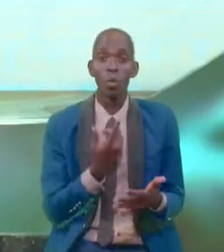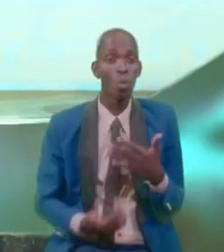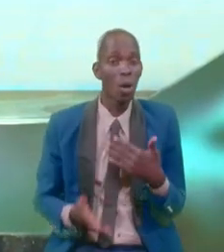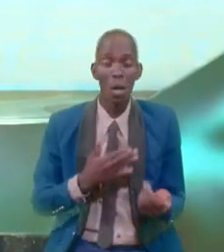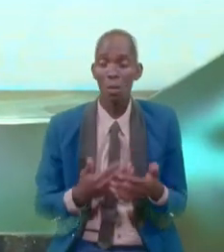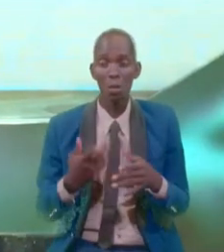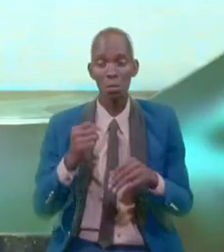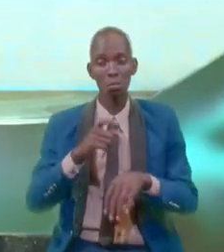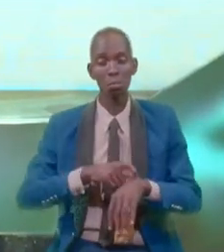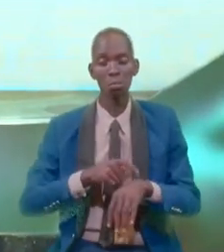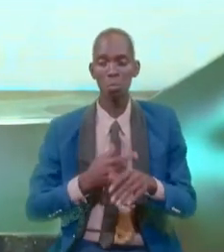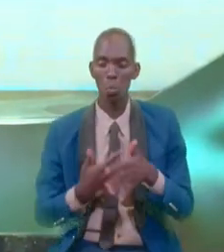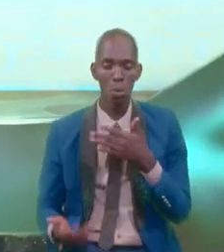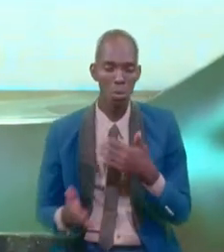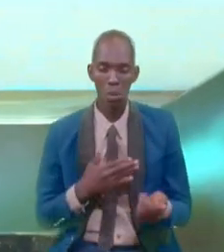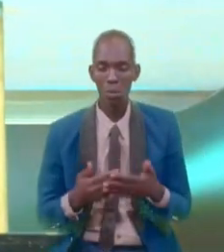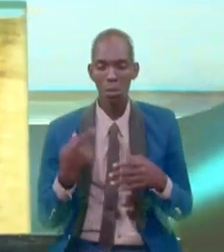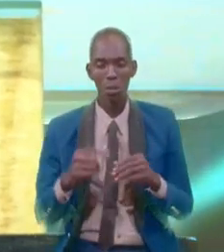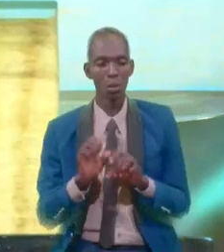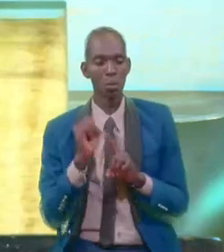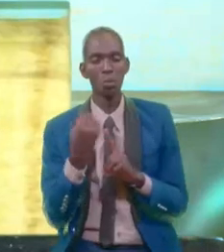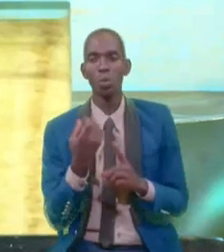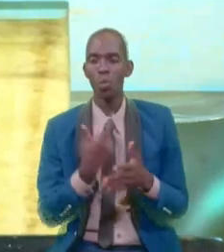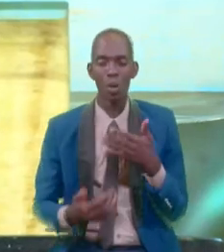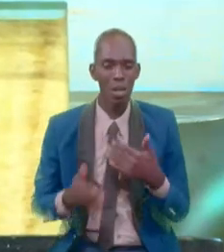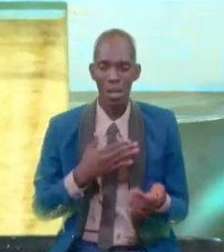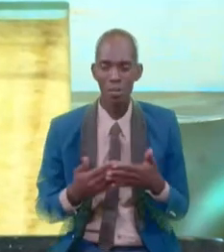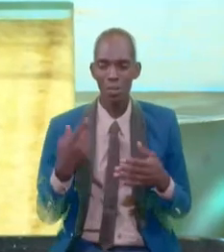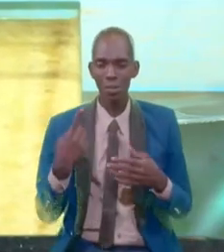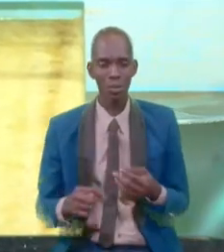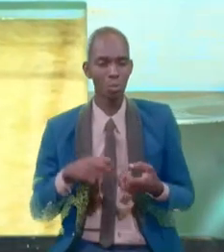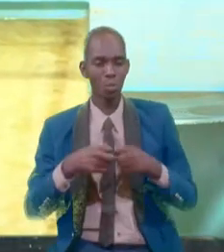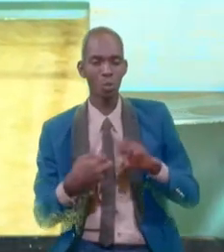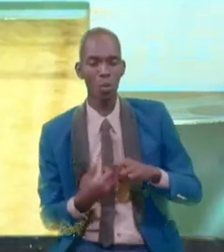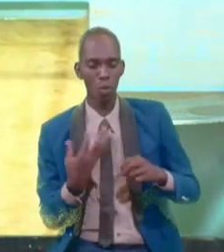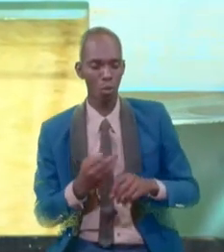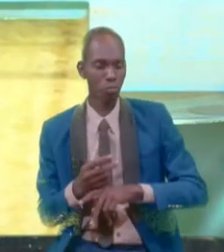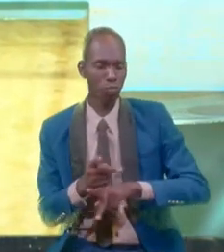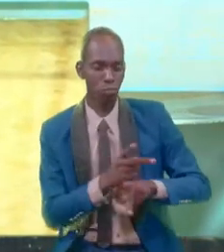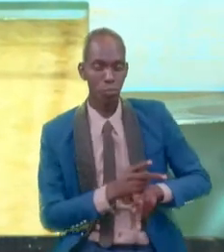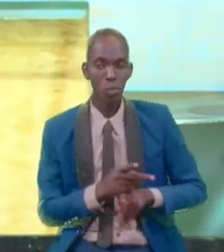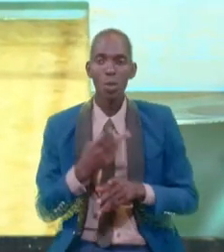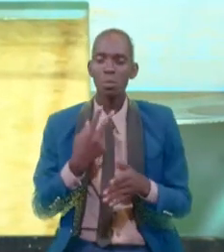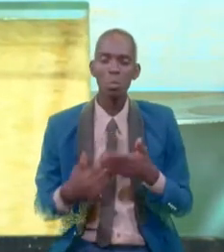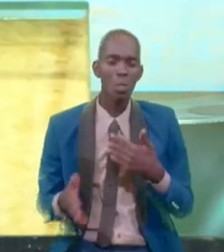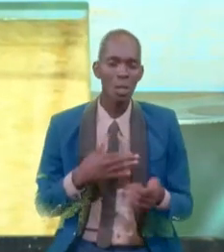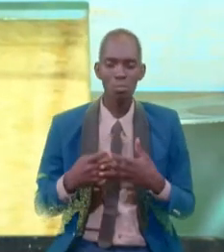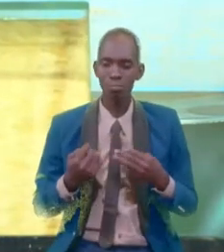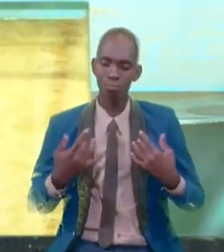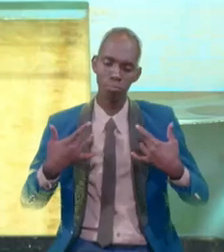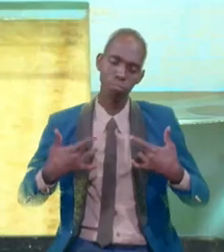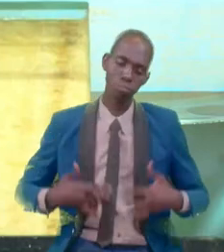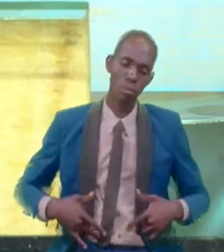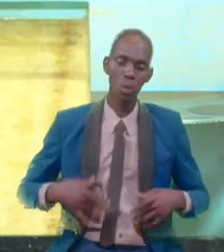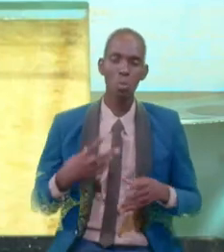temps. Quels que soient les temps, quelles que soient les situations, quelle que soit la sécurité, quelle que soit l'insécurité, quelle que soit la perplexité et quelle